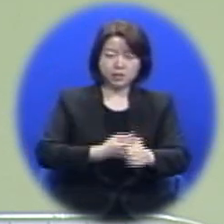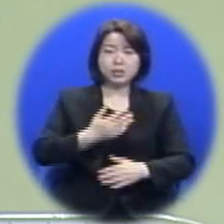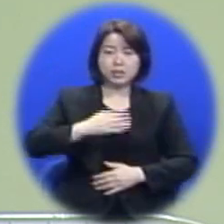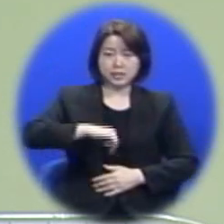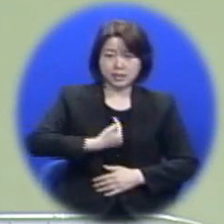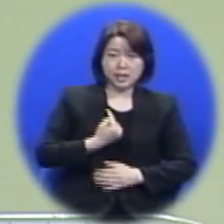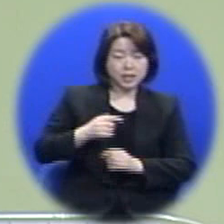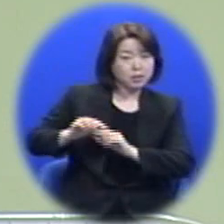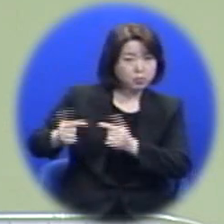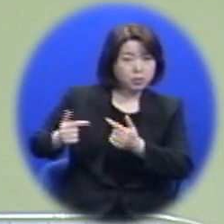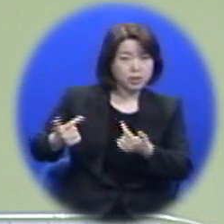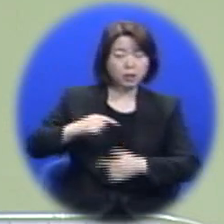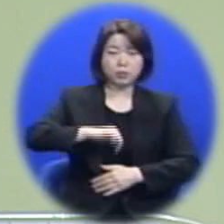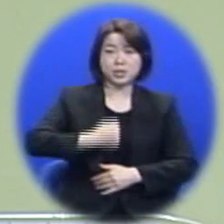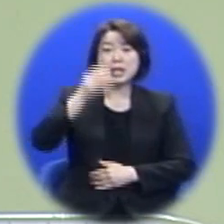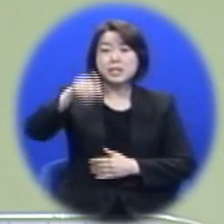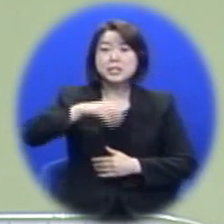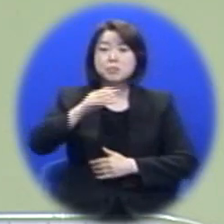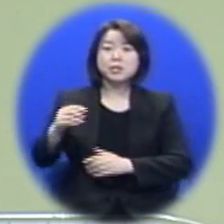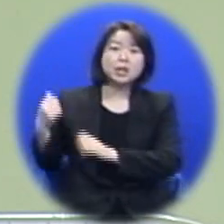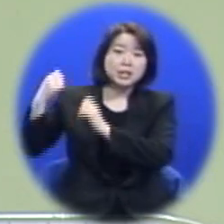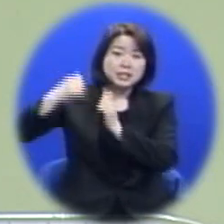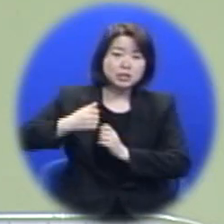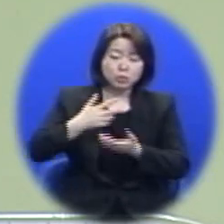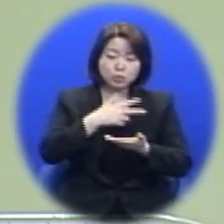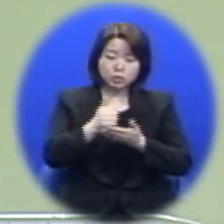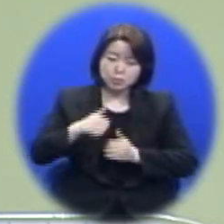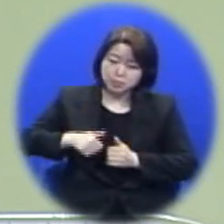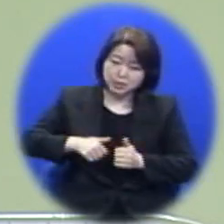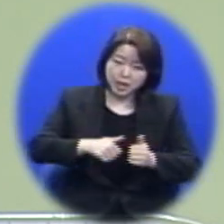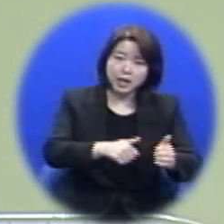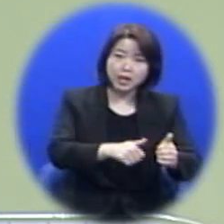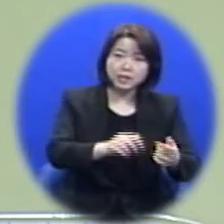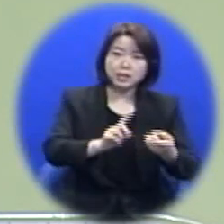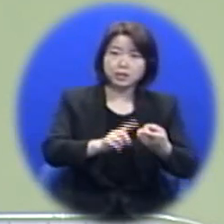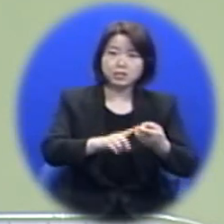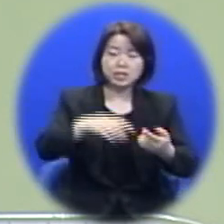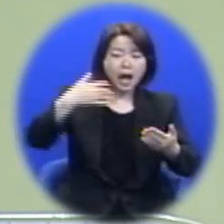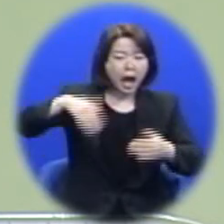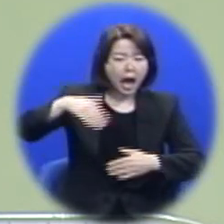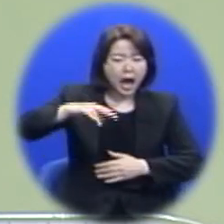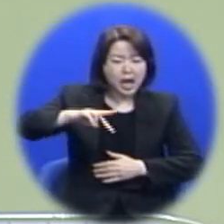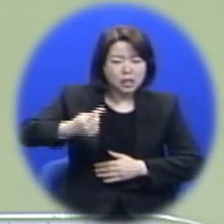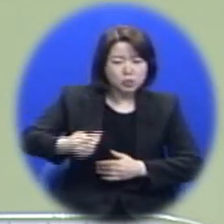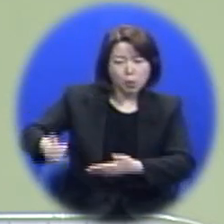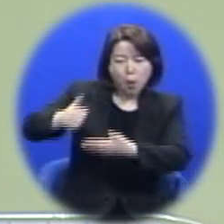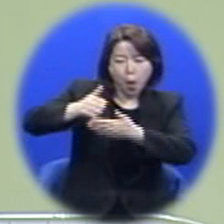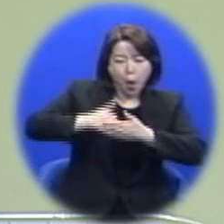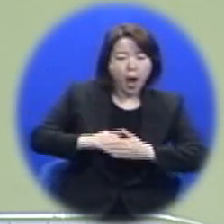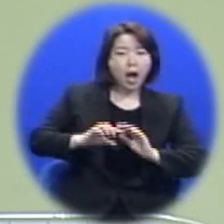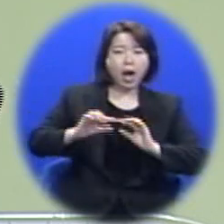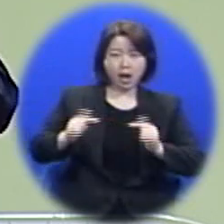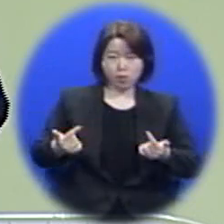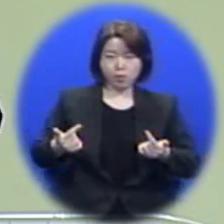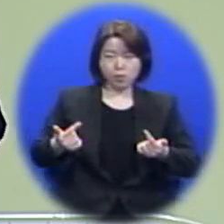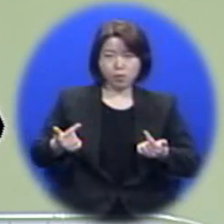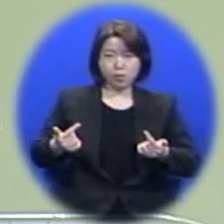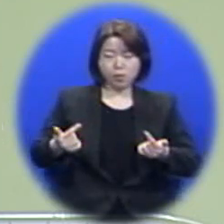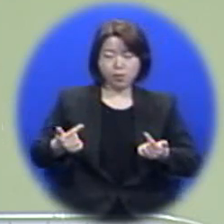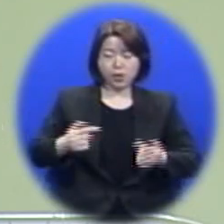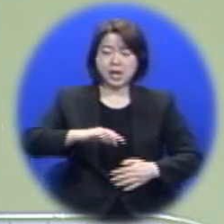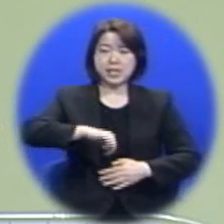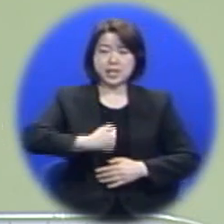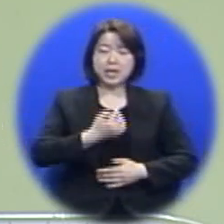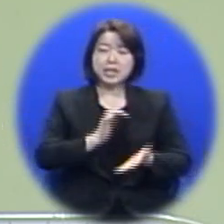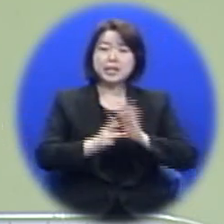부인하고 자기 십자가를 지고 주님을 따라가야 한다는 사실을 아직도 받아들이지 않은 채 자기는 그냥 예수